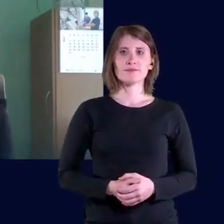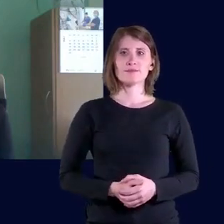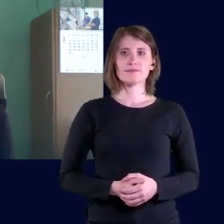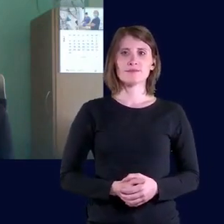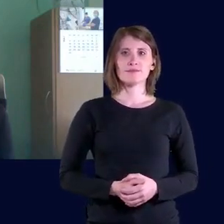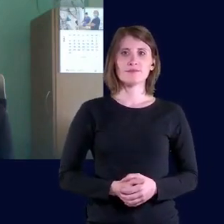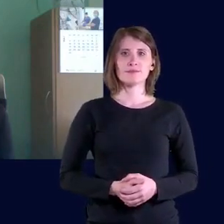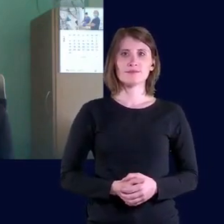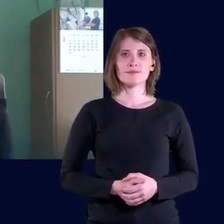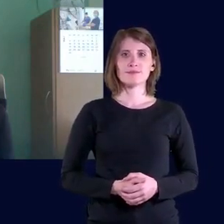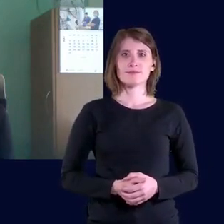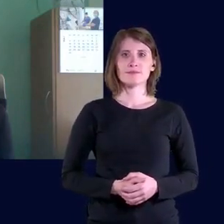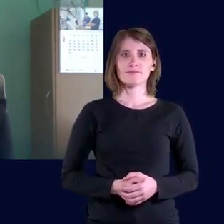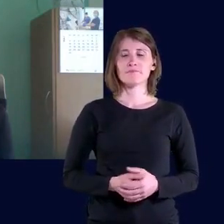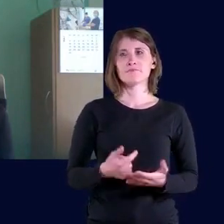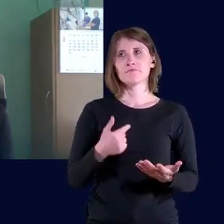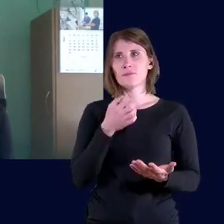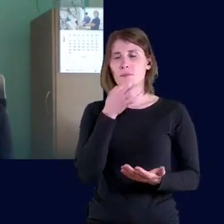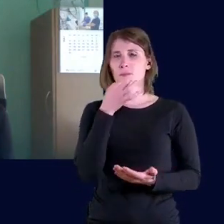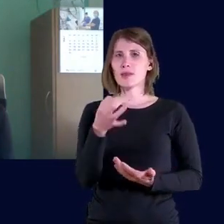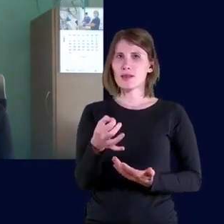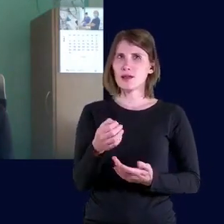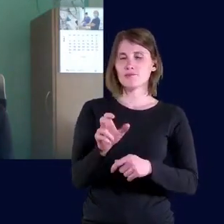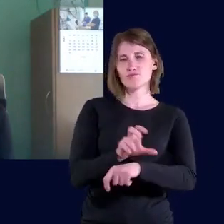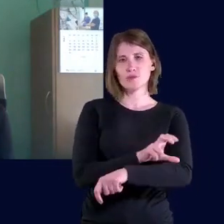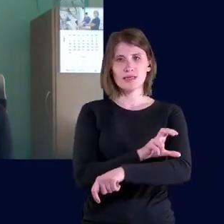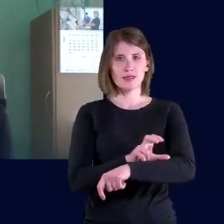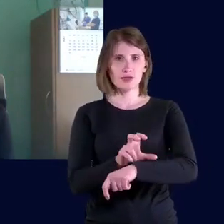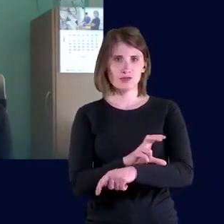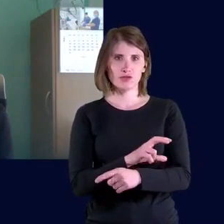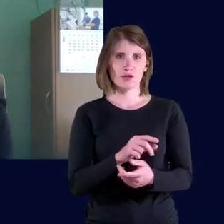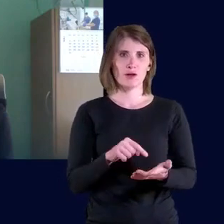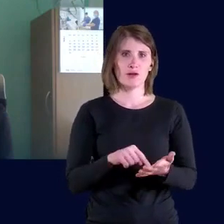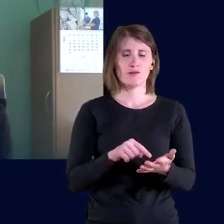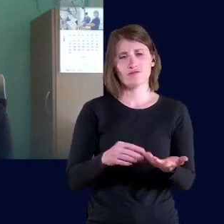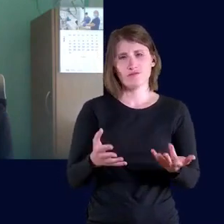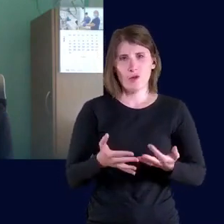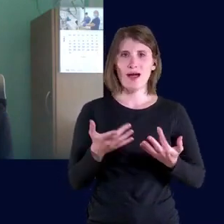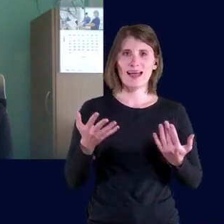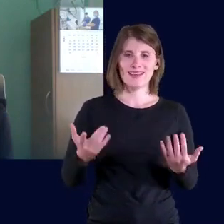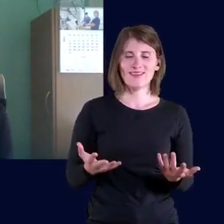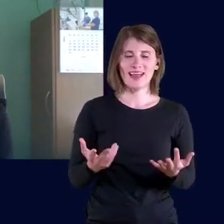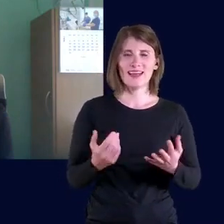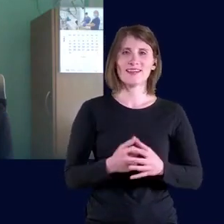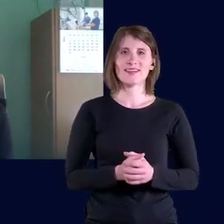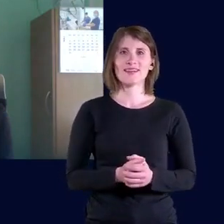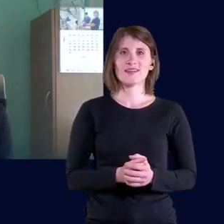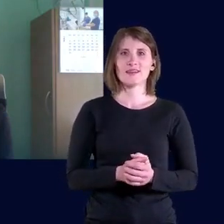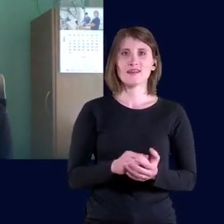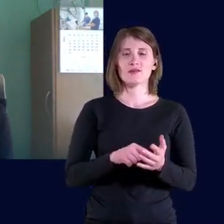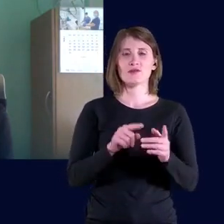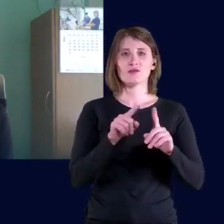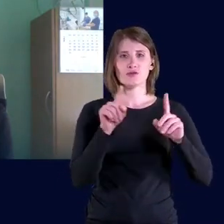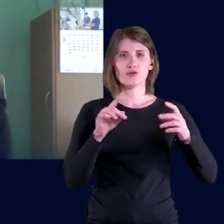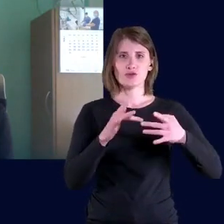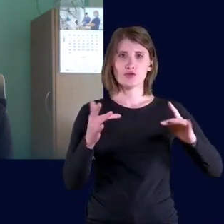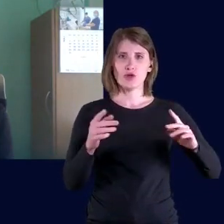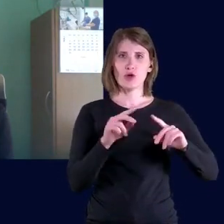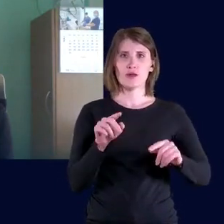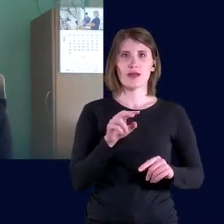Jeżeli to jest takie pytanie techniczne No to jest prosta rzecz ze strony npr.org